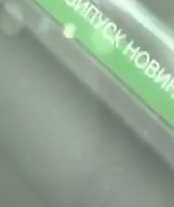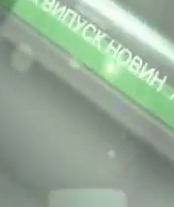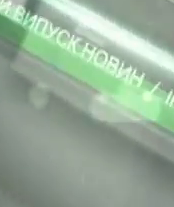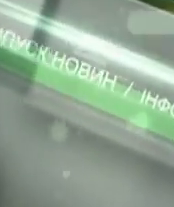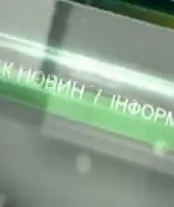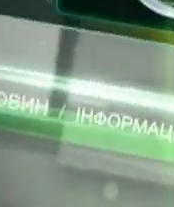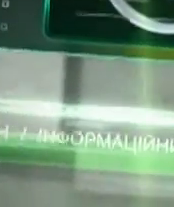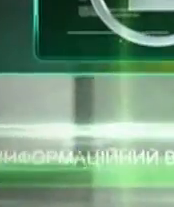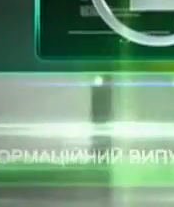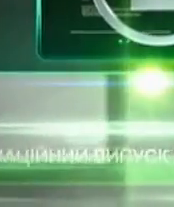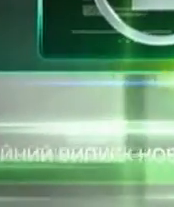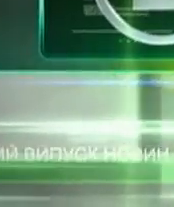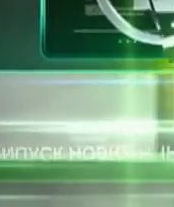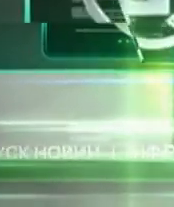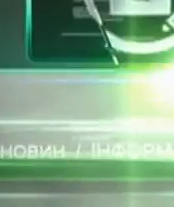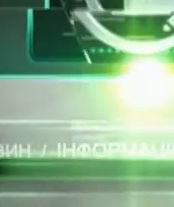Музика